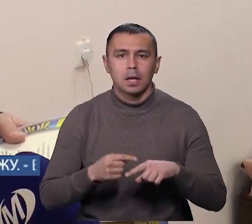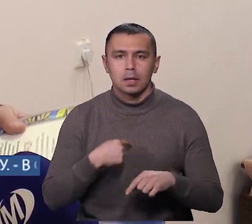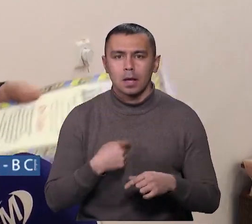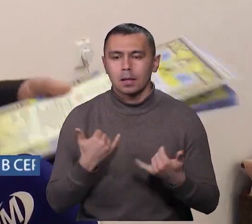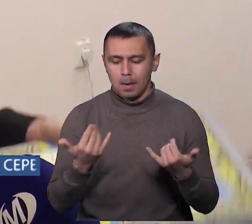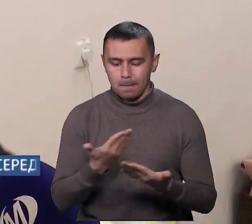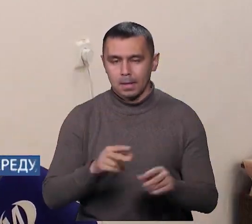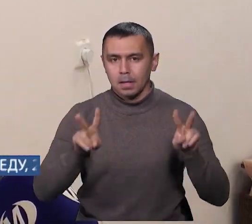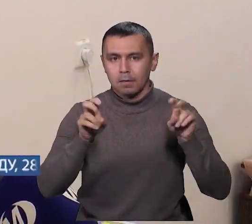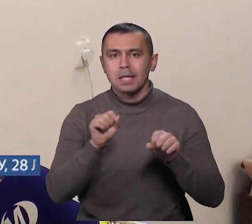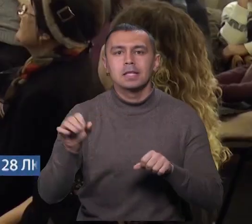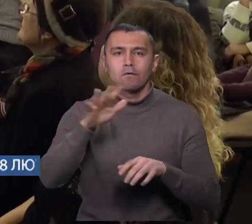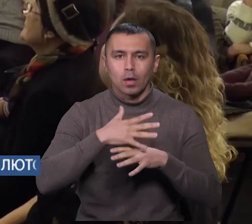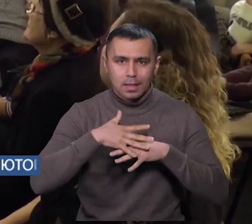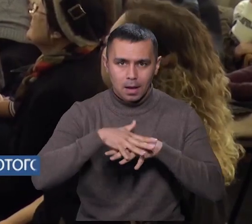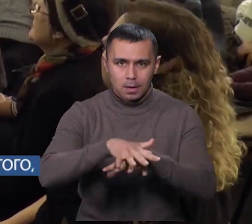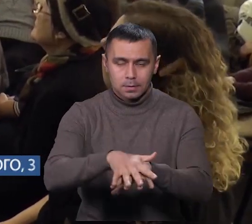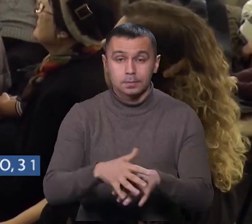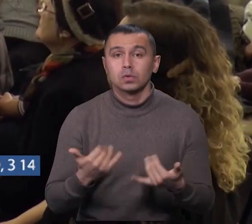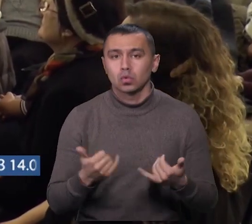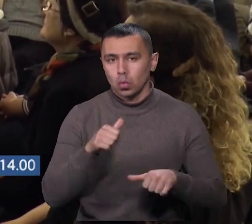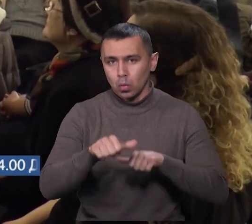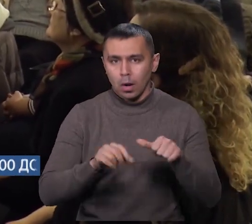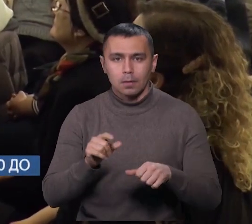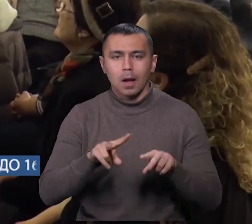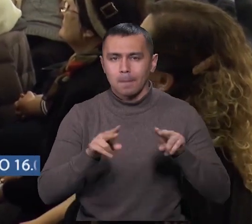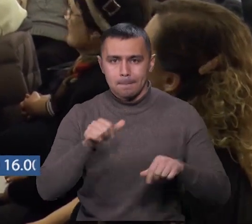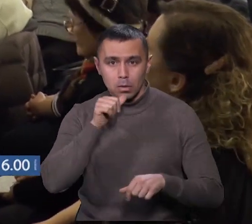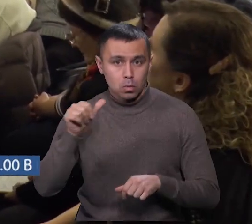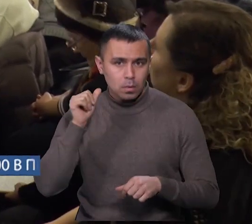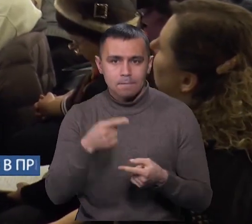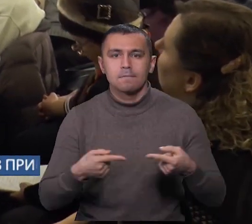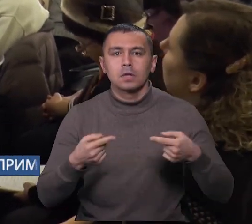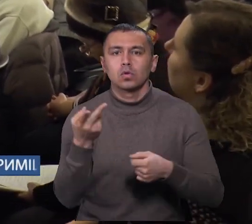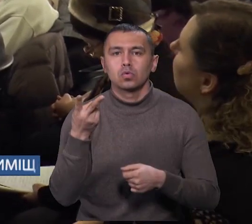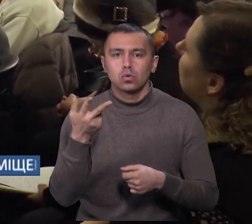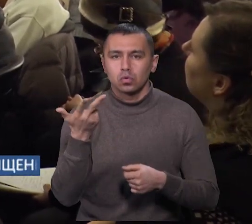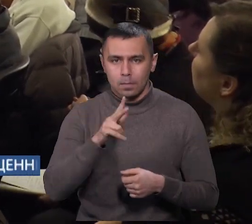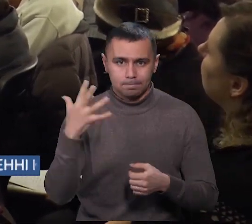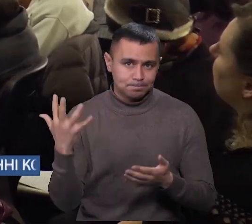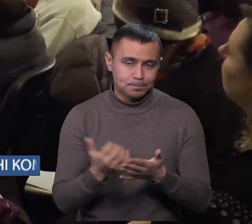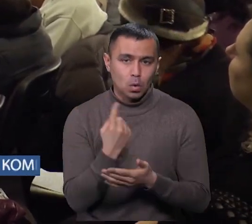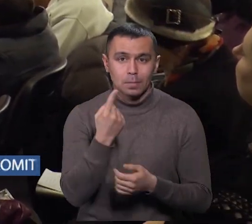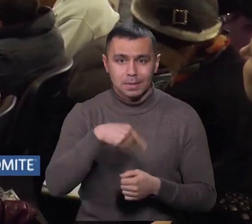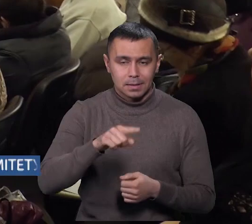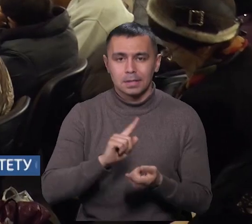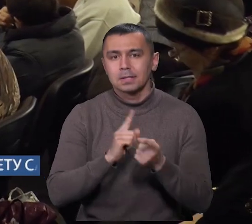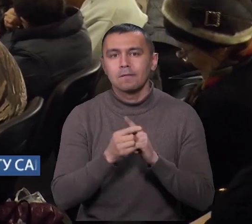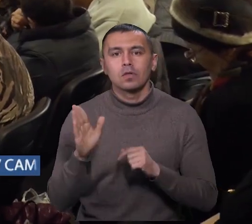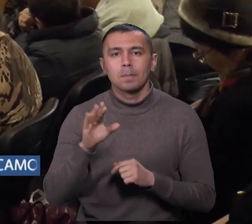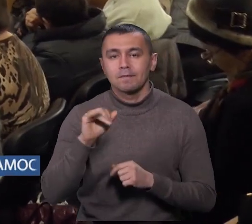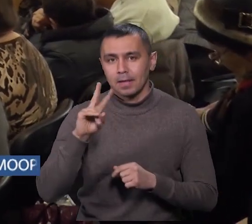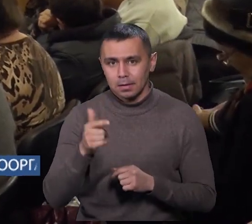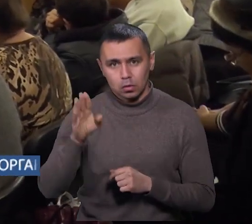ми називаємо, євроінтеграція. Цьогоріч, як і минулого року, визначили трьох лауреатів. Одним із них став Володимир